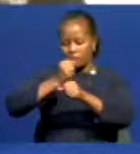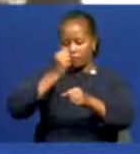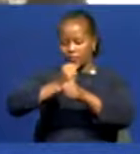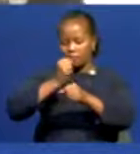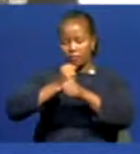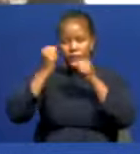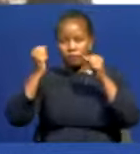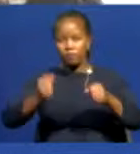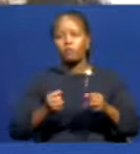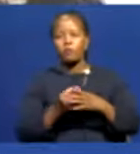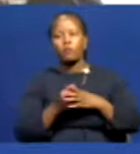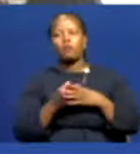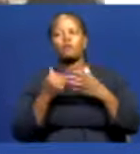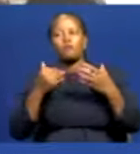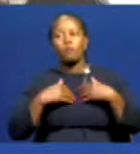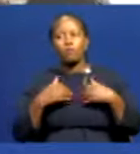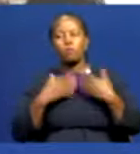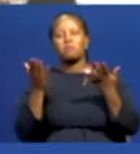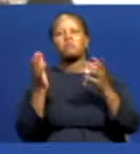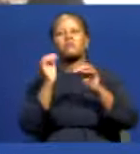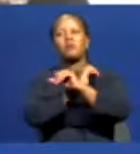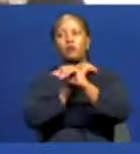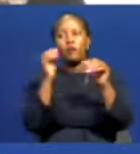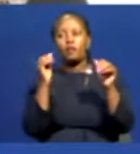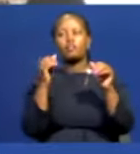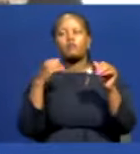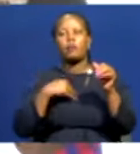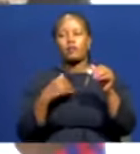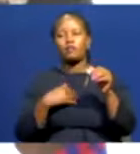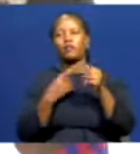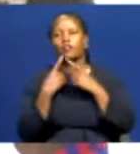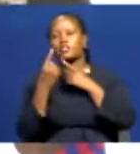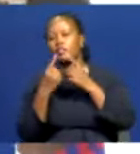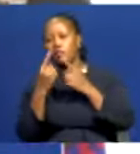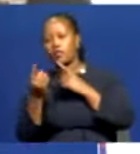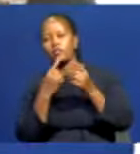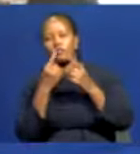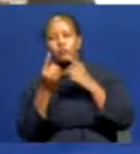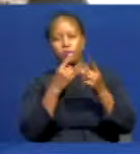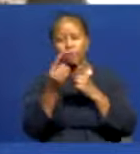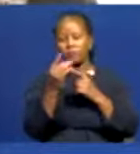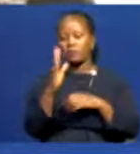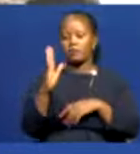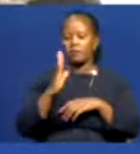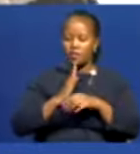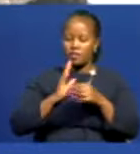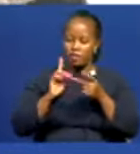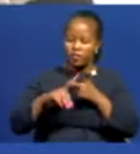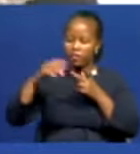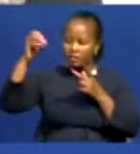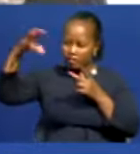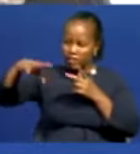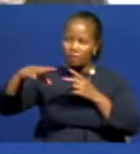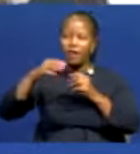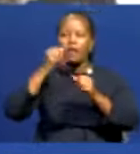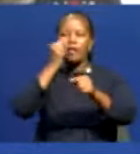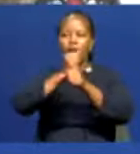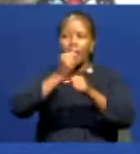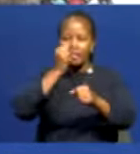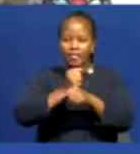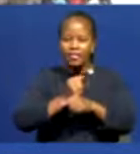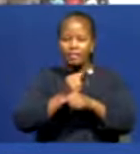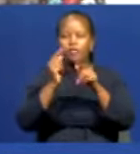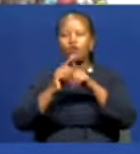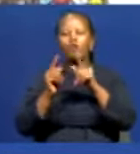unatarajiwa mahali pengine. Sisi tulikuambia shida za Waturkana, kuanzia security, stima, ajira, mambo yote na nyingine